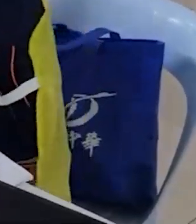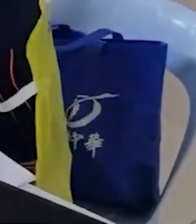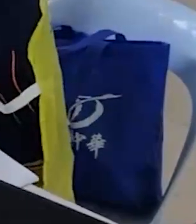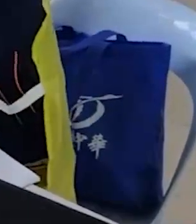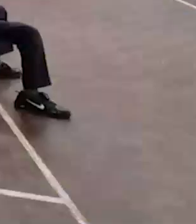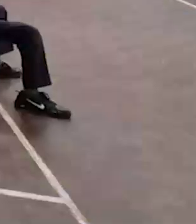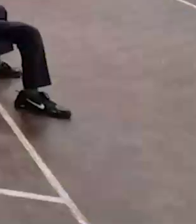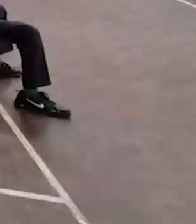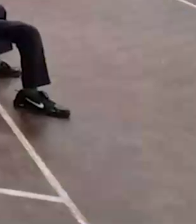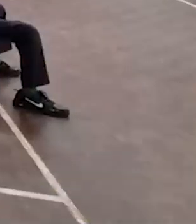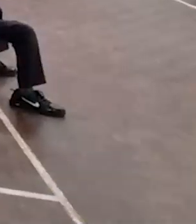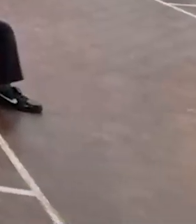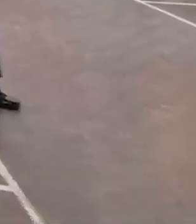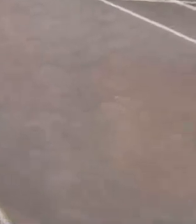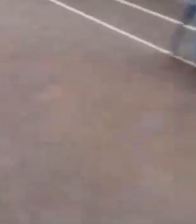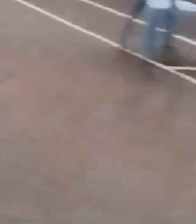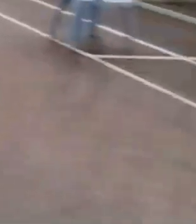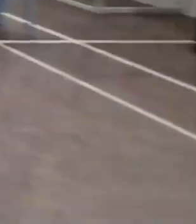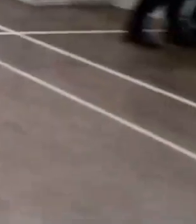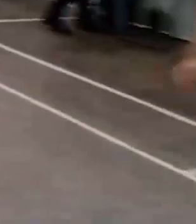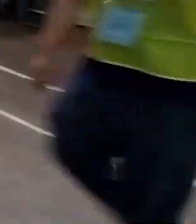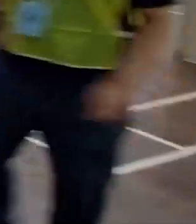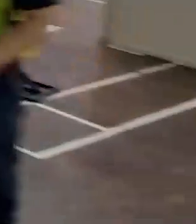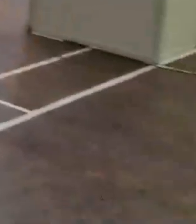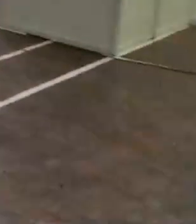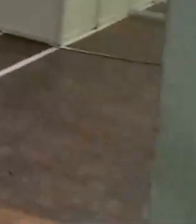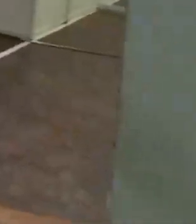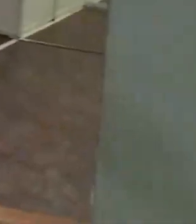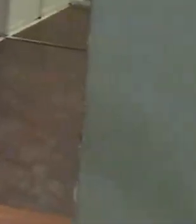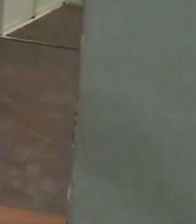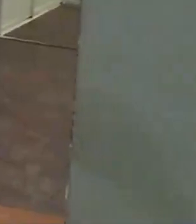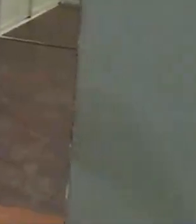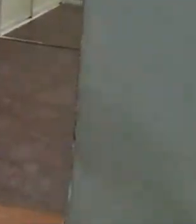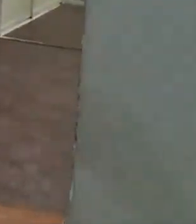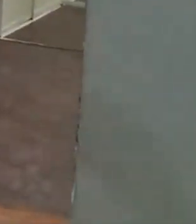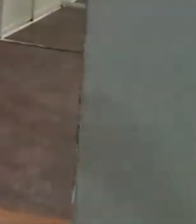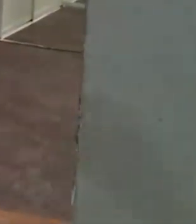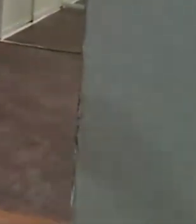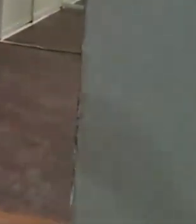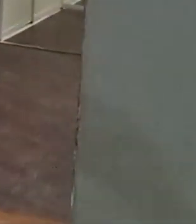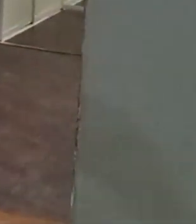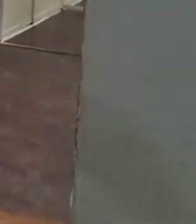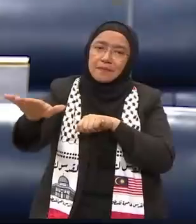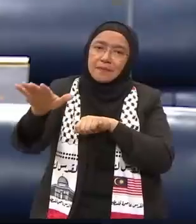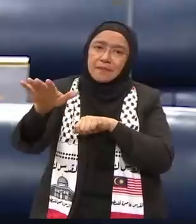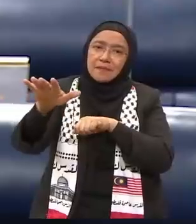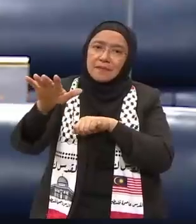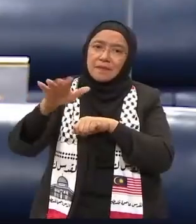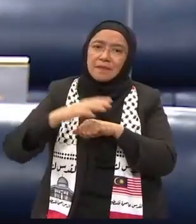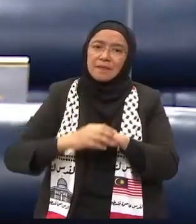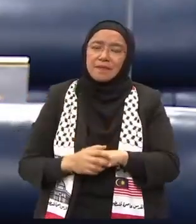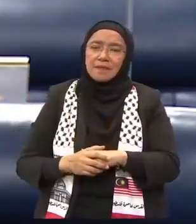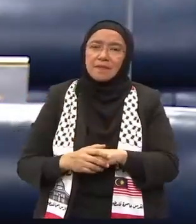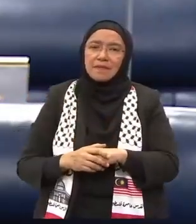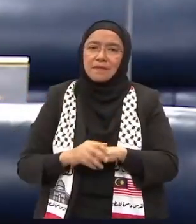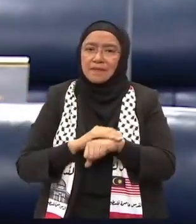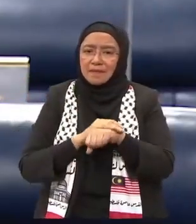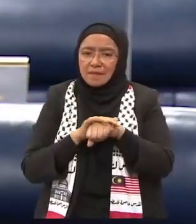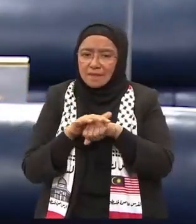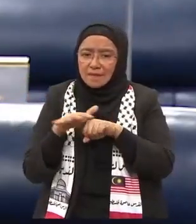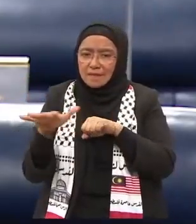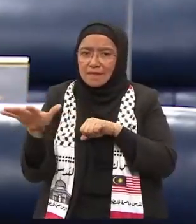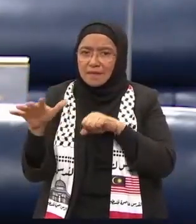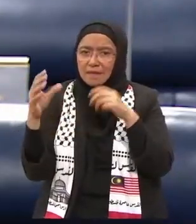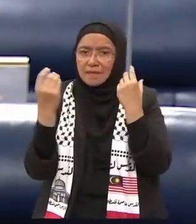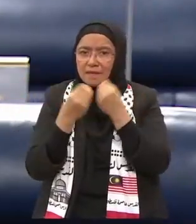keluar mengundi yang rendah ini adalah kerana dipengaruhi oleh Denominator yang digunakan iaitu jumlah pemilih berdaftar yang